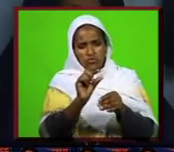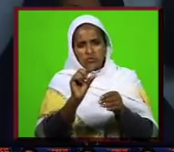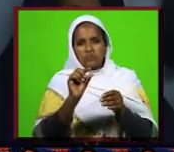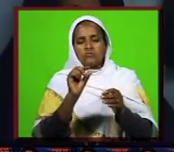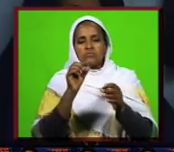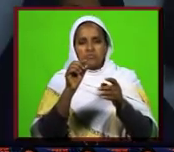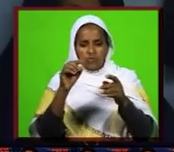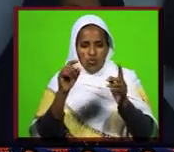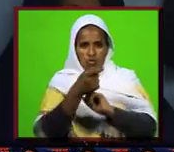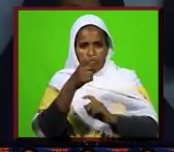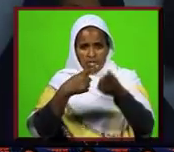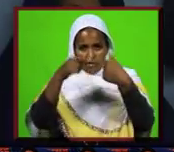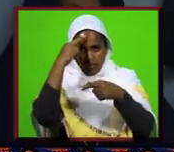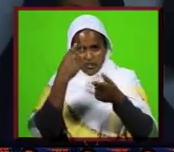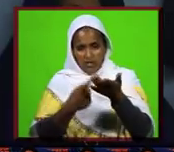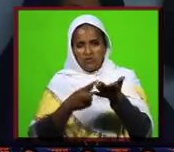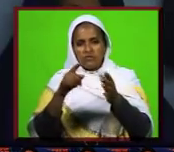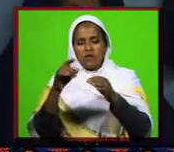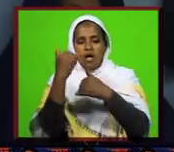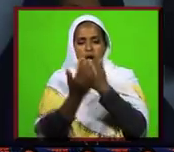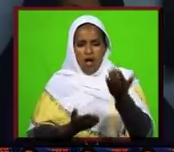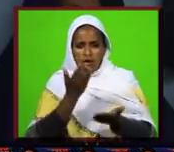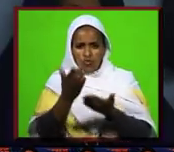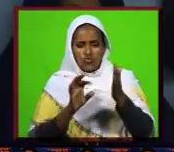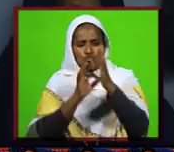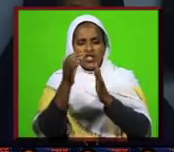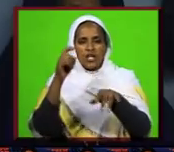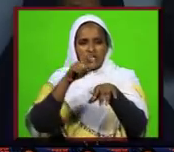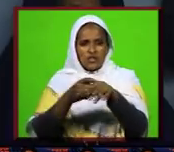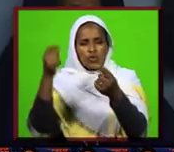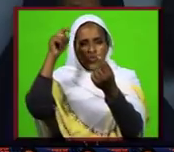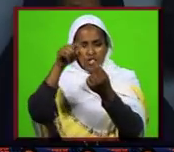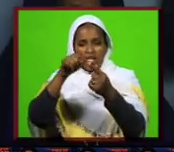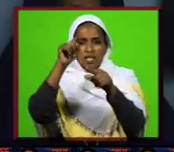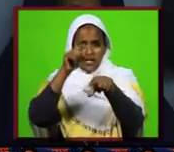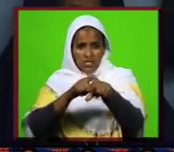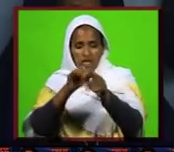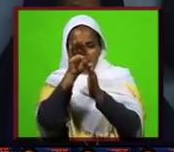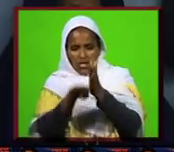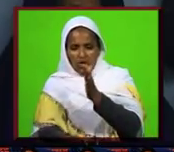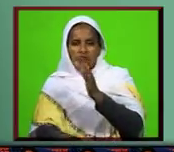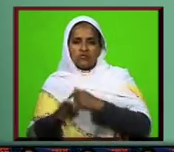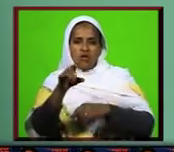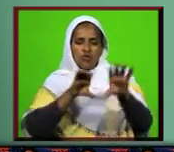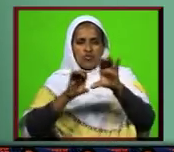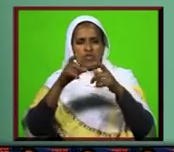እያነሰ የመጣ ሲሆን ይህም የአገልጋዮችን ቁጥር ከጊዜ ወደ ጊዜ እንዲቀንስ